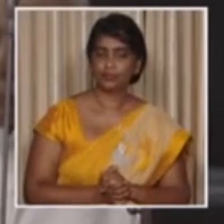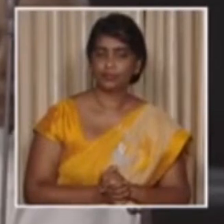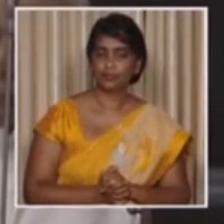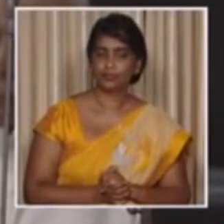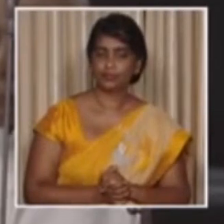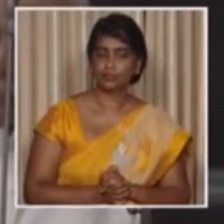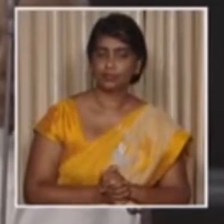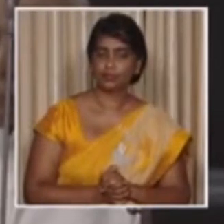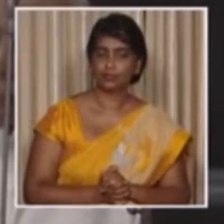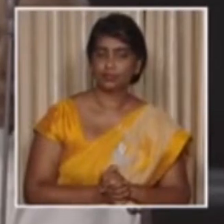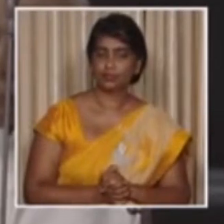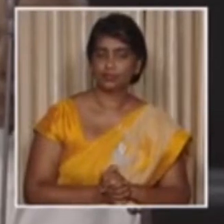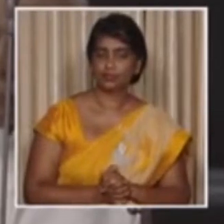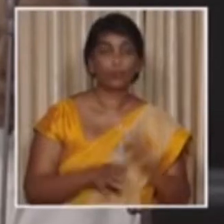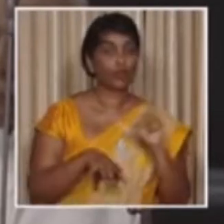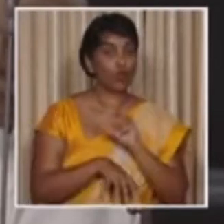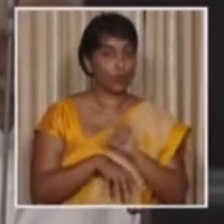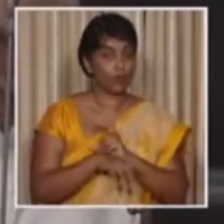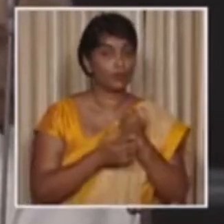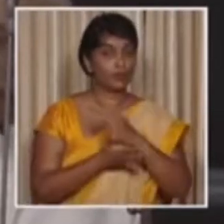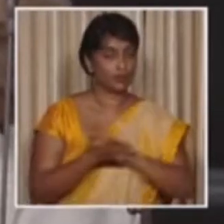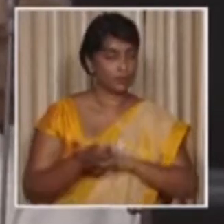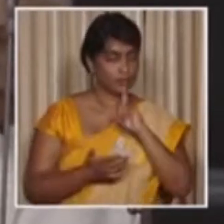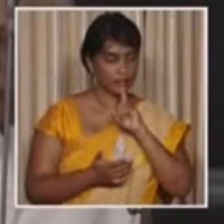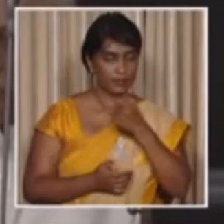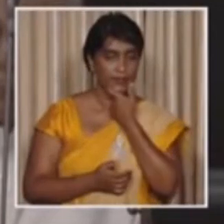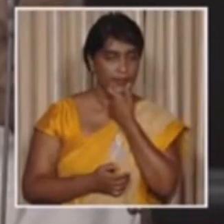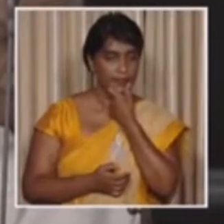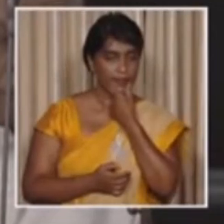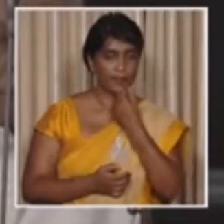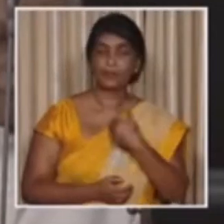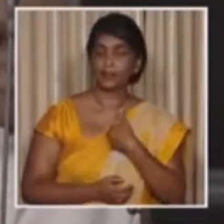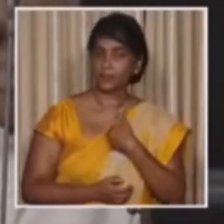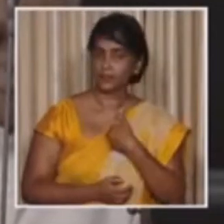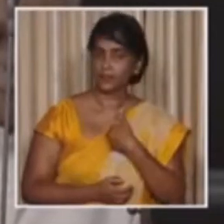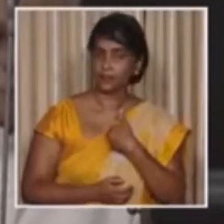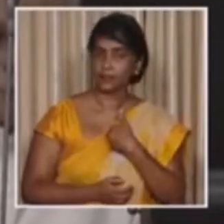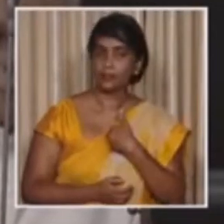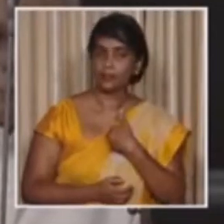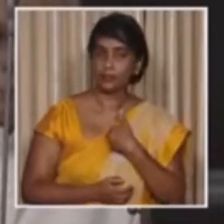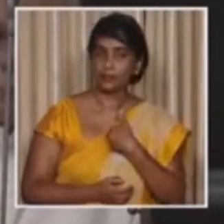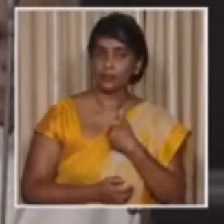අමතරව කොමසාරිස්වරයා ඇලියලා කියනවා මගේ සාමාංක